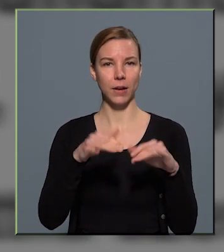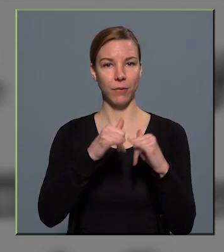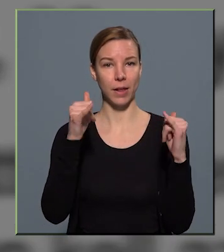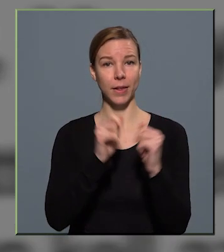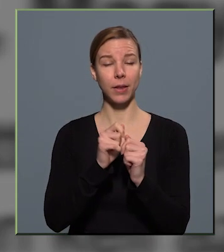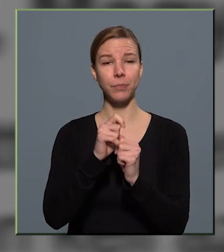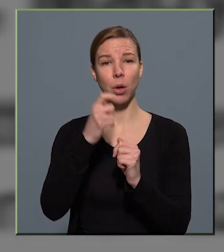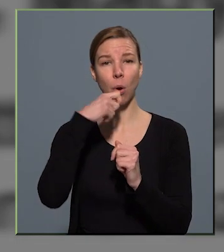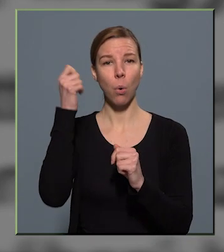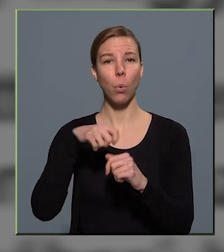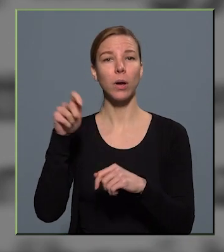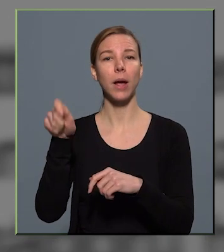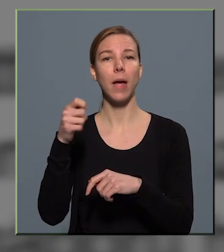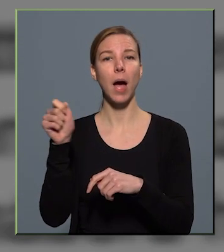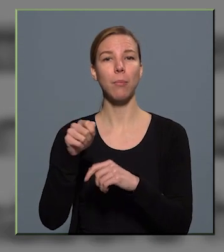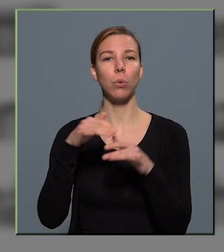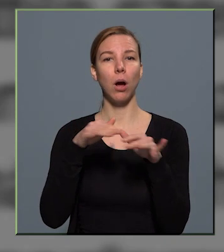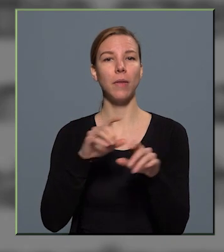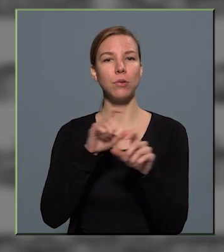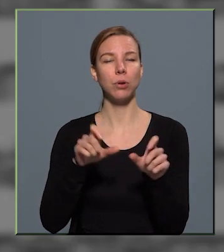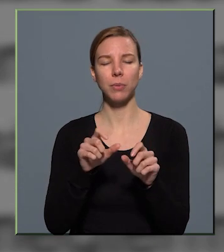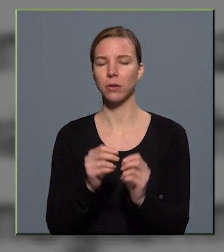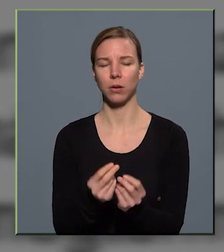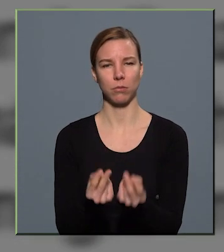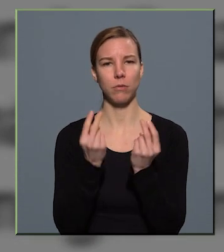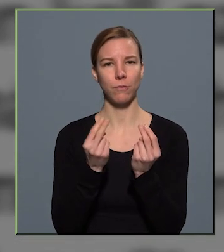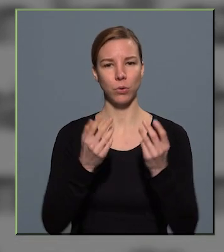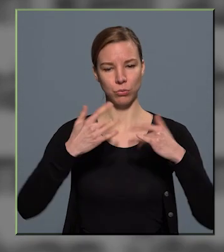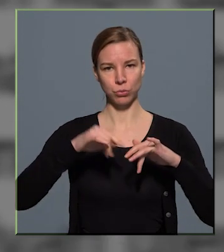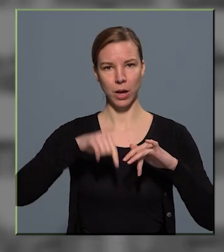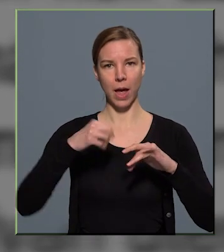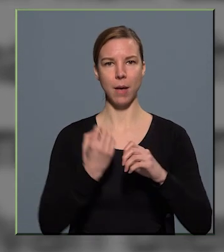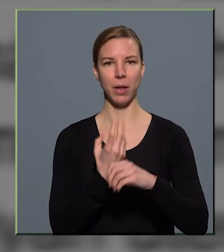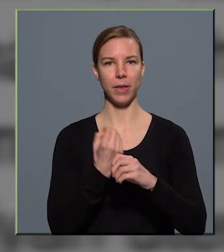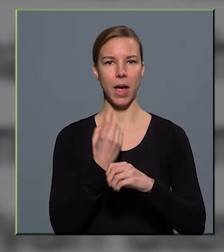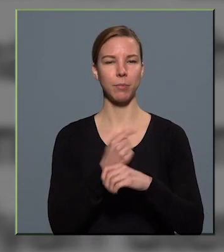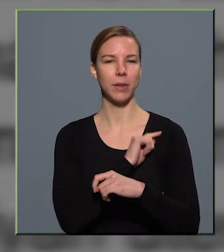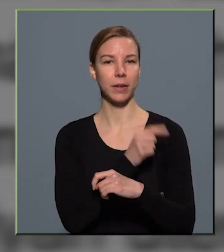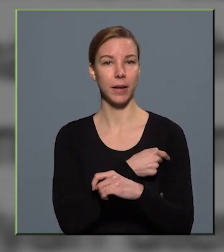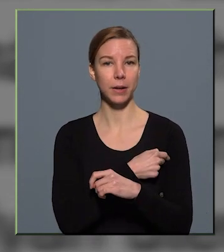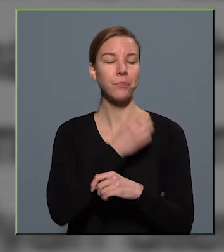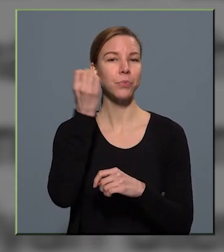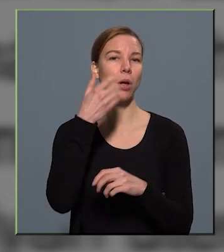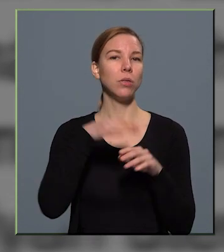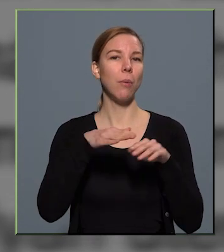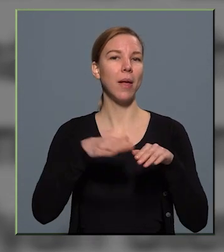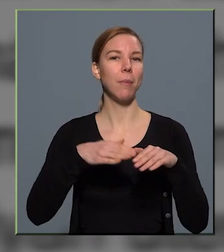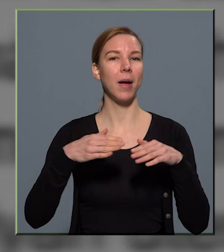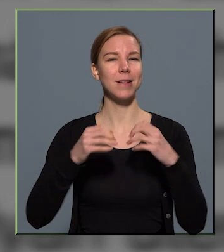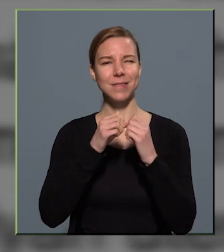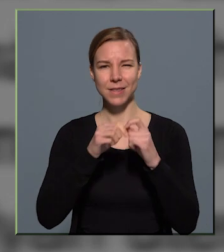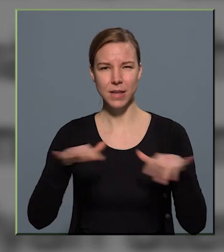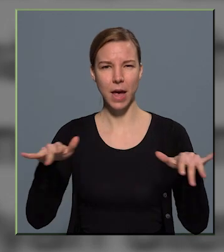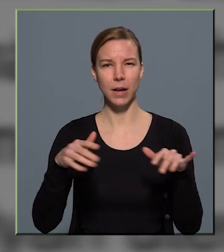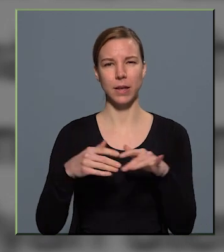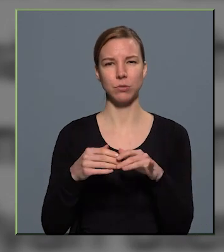egyre fontosabb a helyben megtermelt energia, a napelemek terjedése viszont olyan ütemű volt az elmúlt